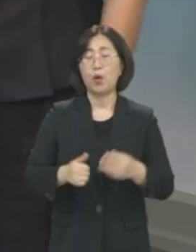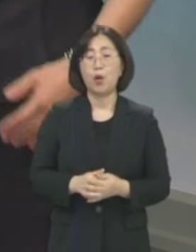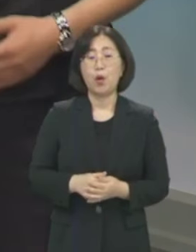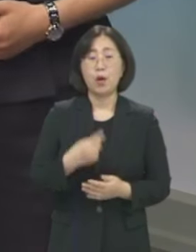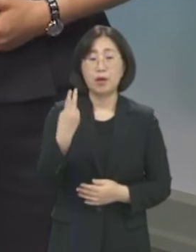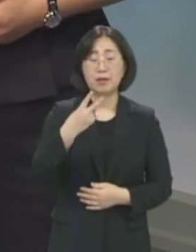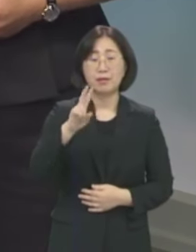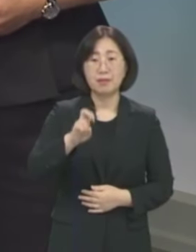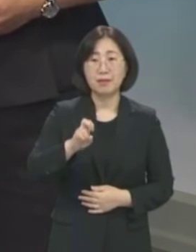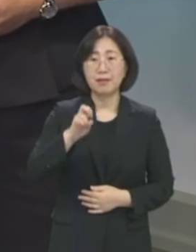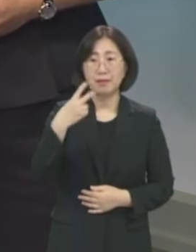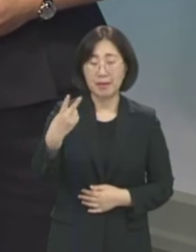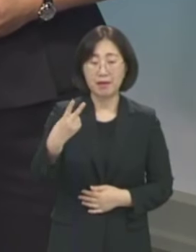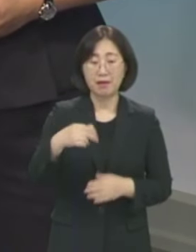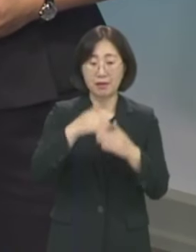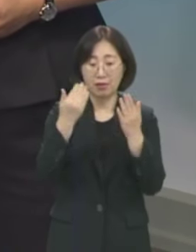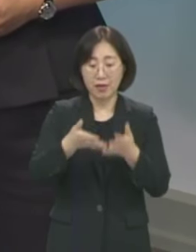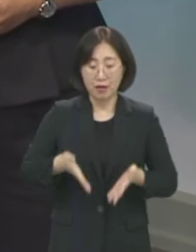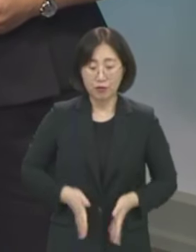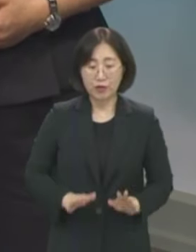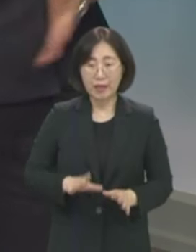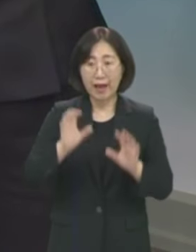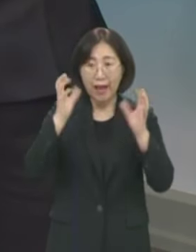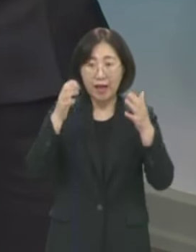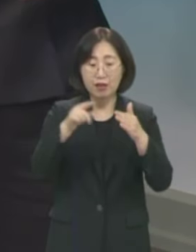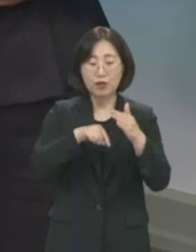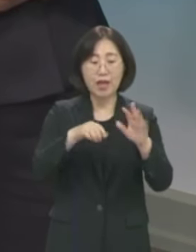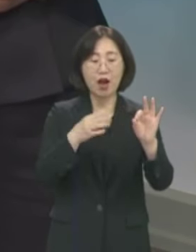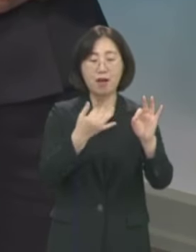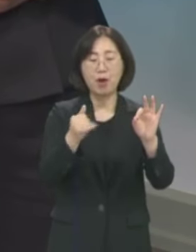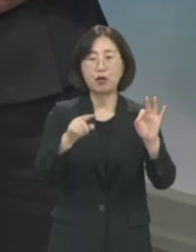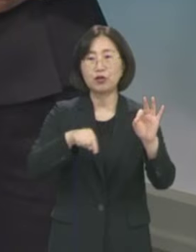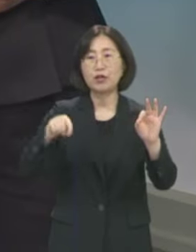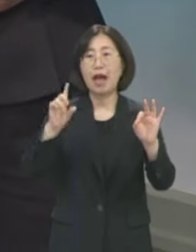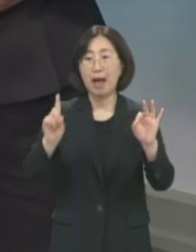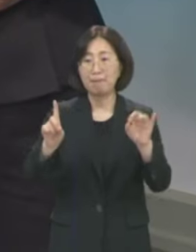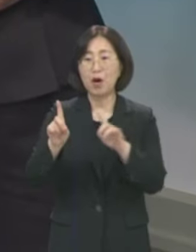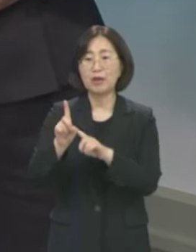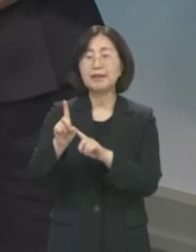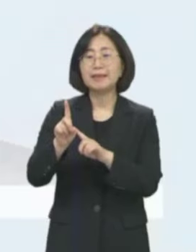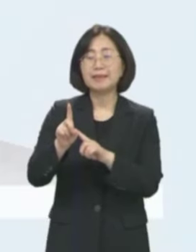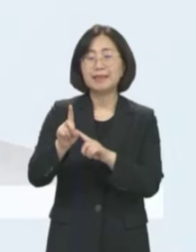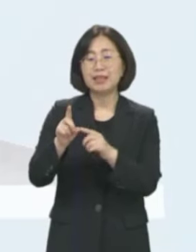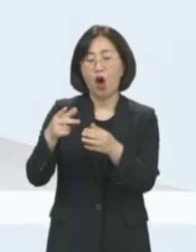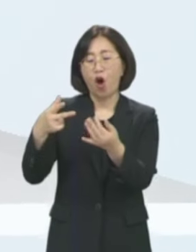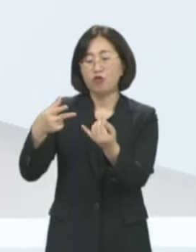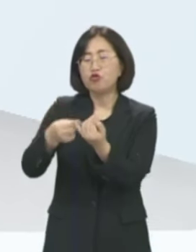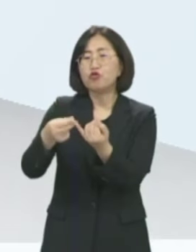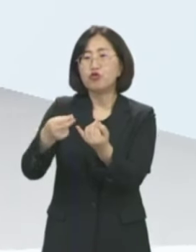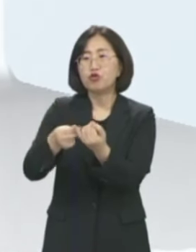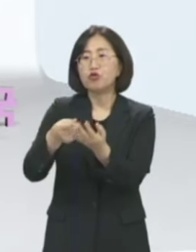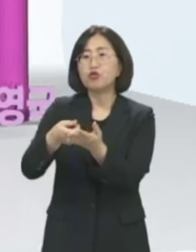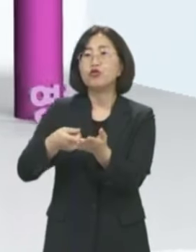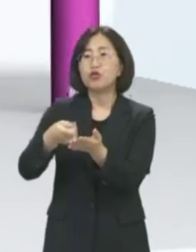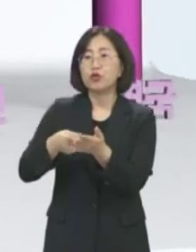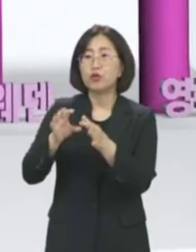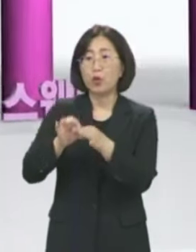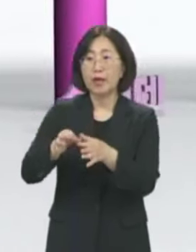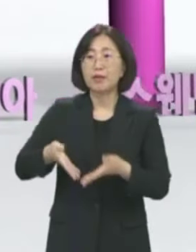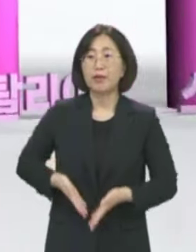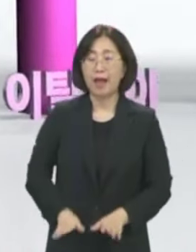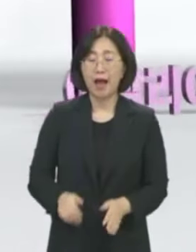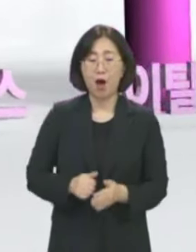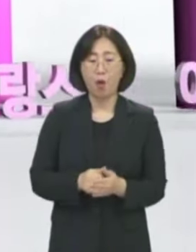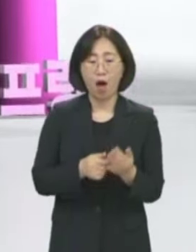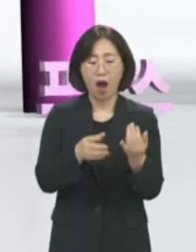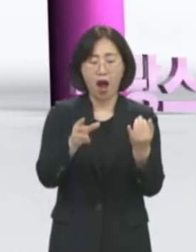지난 2022년 전체 출생아 10명 중 1명은 난임시술로 태어났습니다. 해외와 비교해도 국내